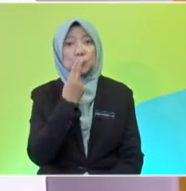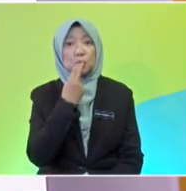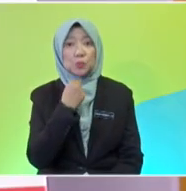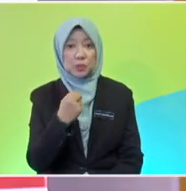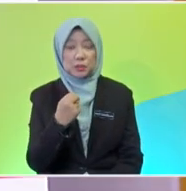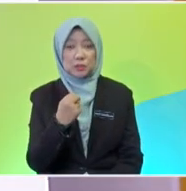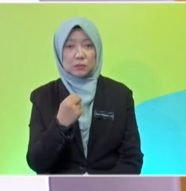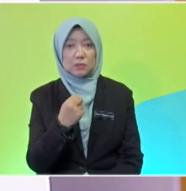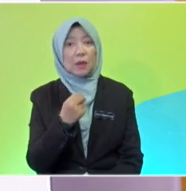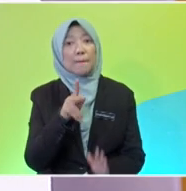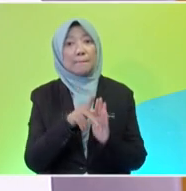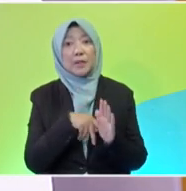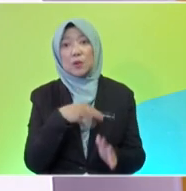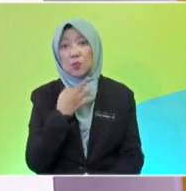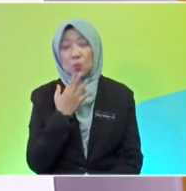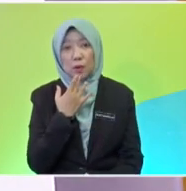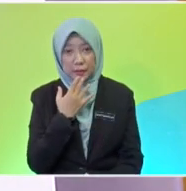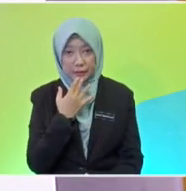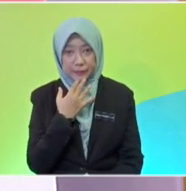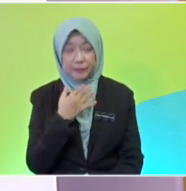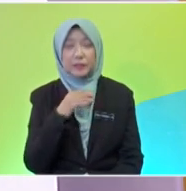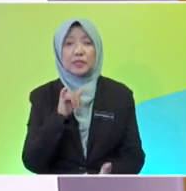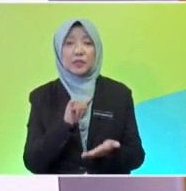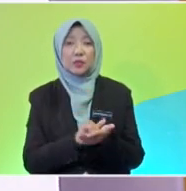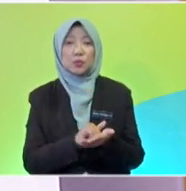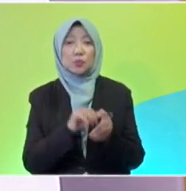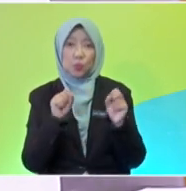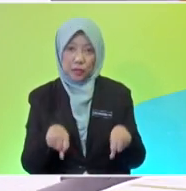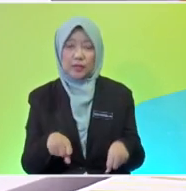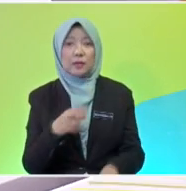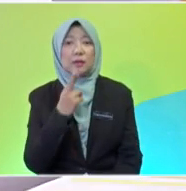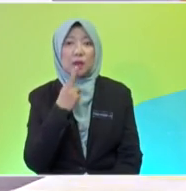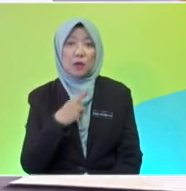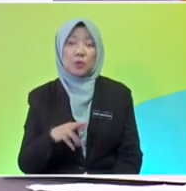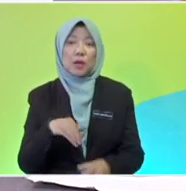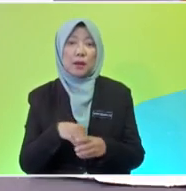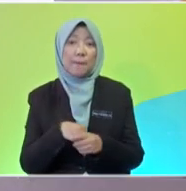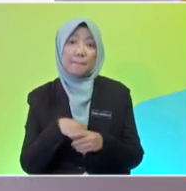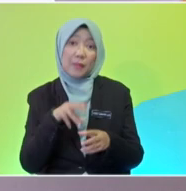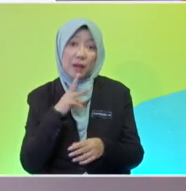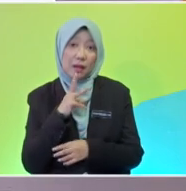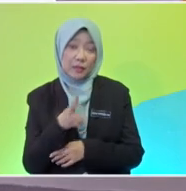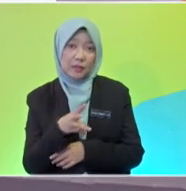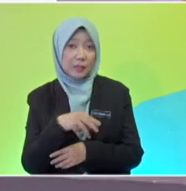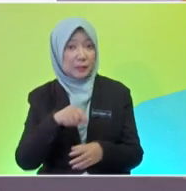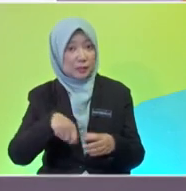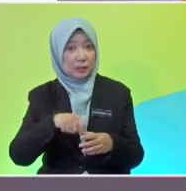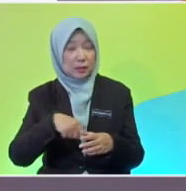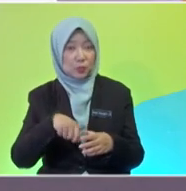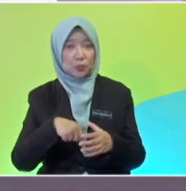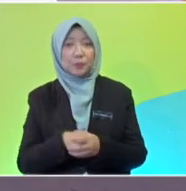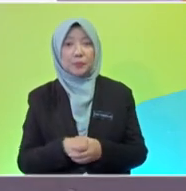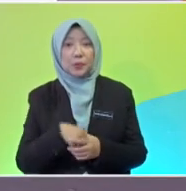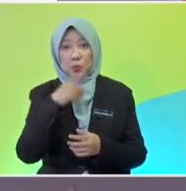berwarna ini merupakan bahan yang model baru di dalam air apabila kita aduk kayaknya Kemudian untuk